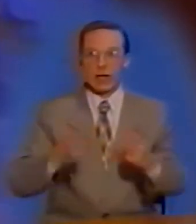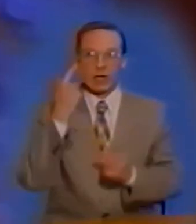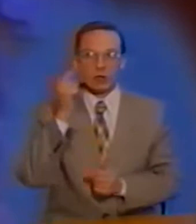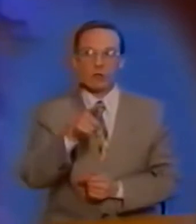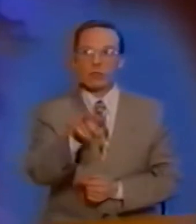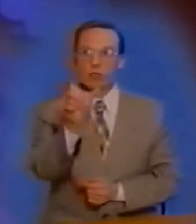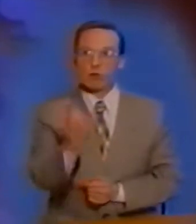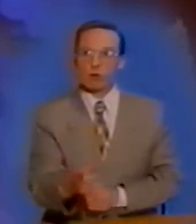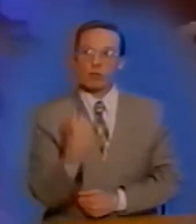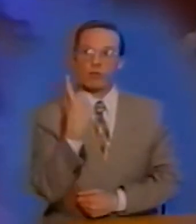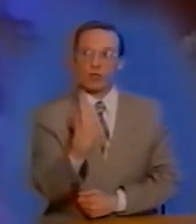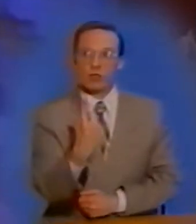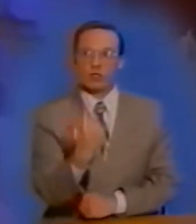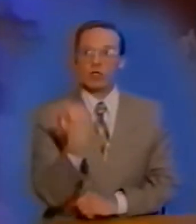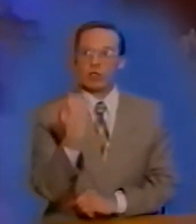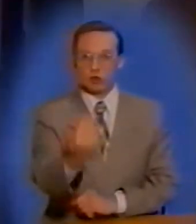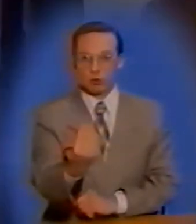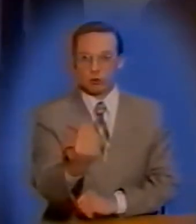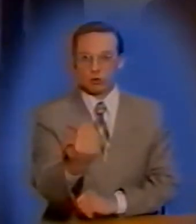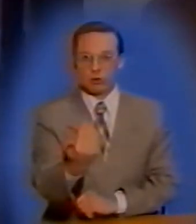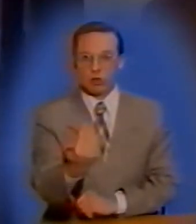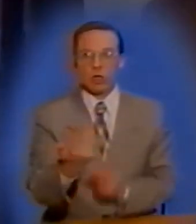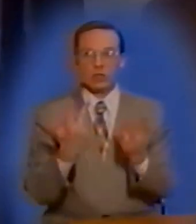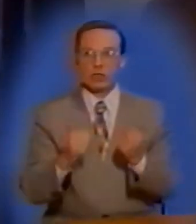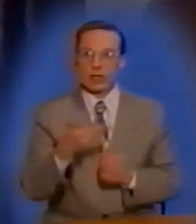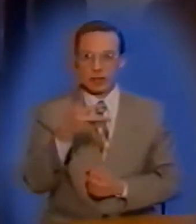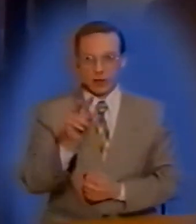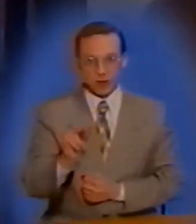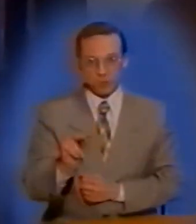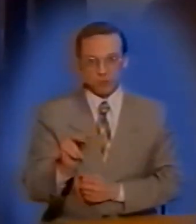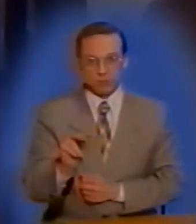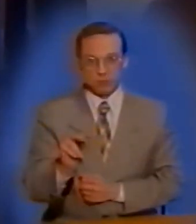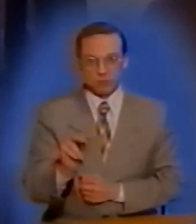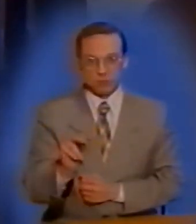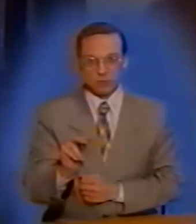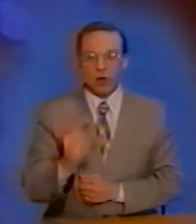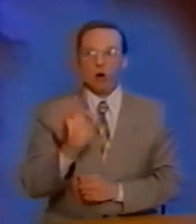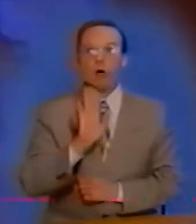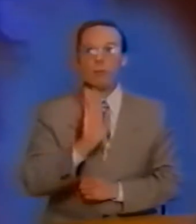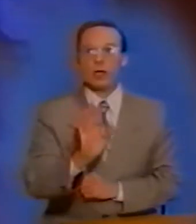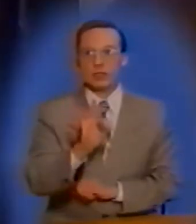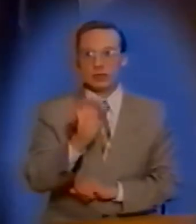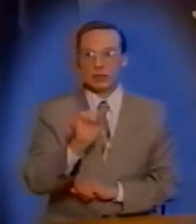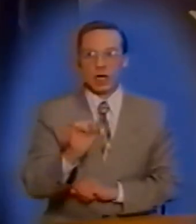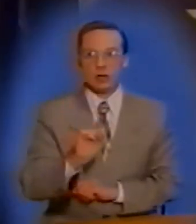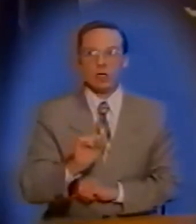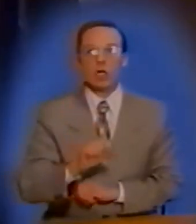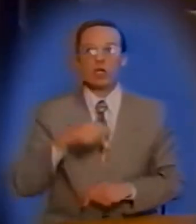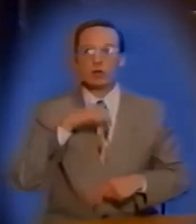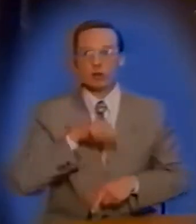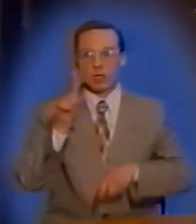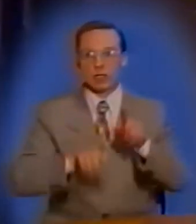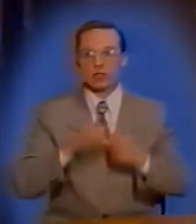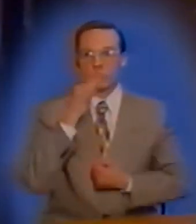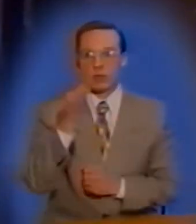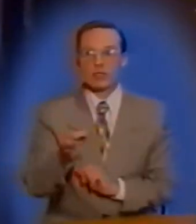kad tas žmogus vienas iš jūsų. Tikrai ne. O pagal ką tada? Intuicija kartais